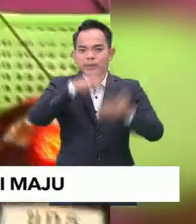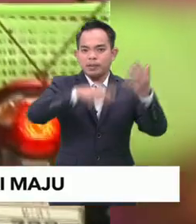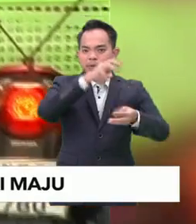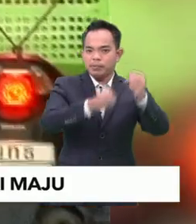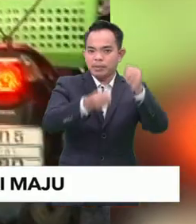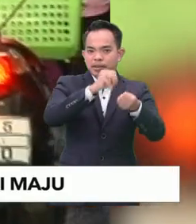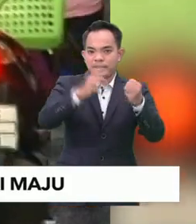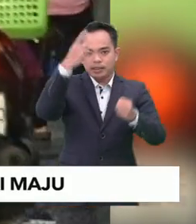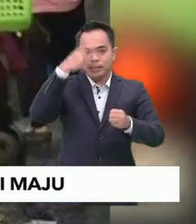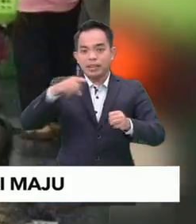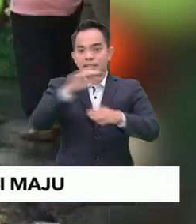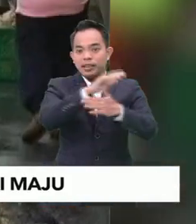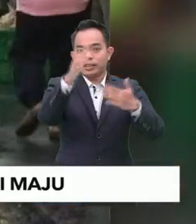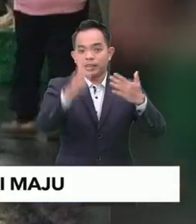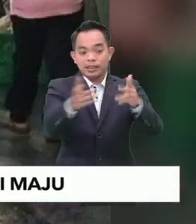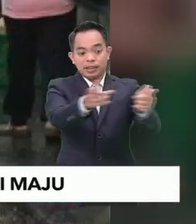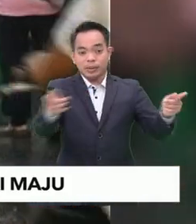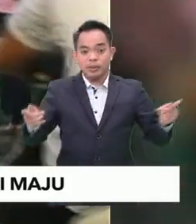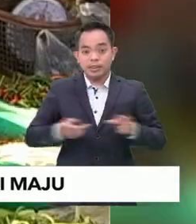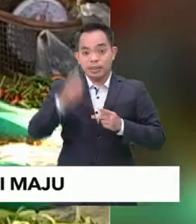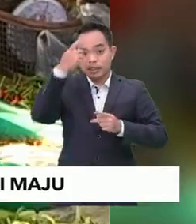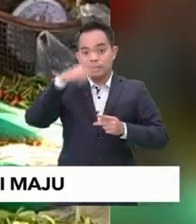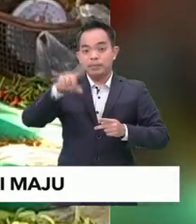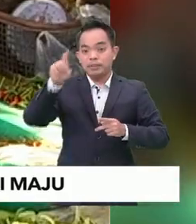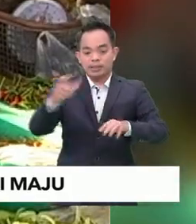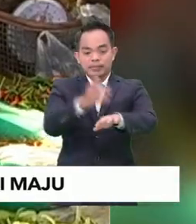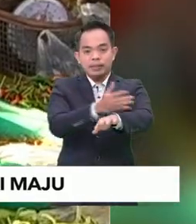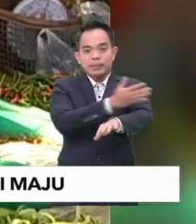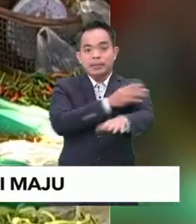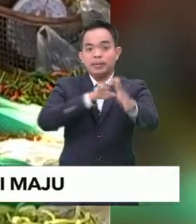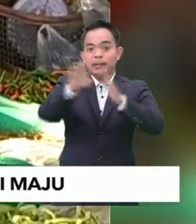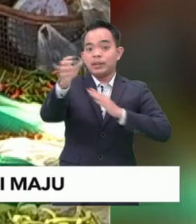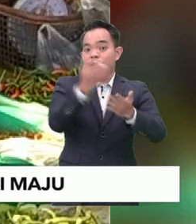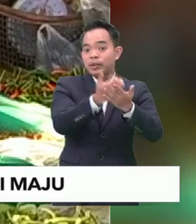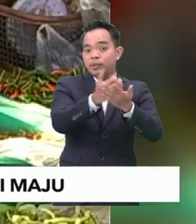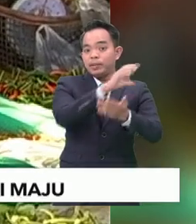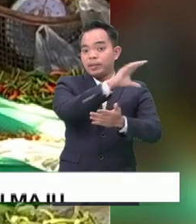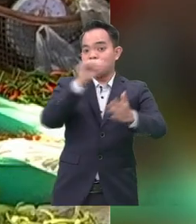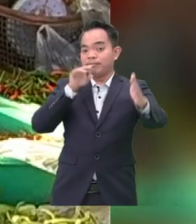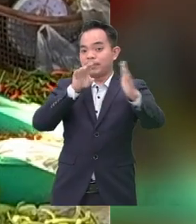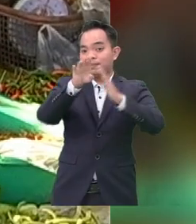di tamatkan dan wilayah tersebut juga perlu dimajukan dari segi ekonomi dan pembangunan